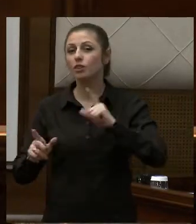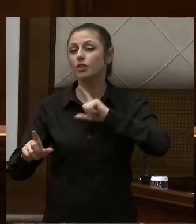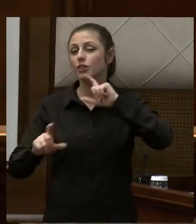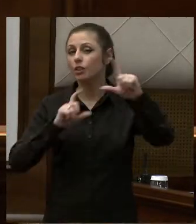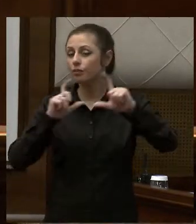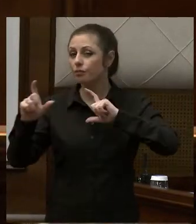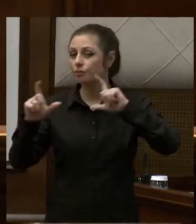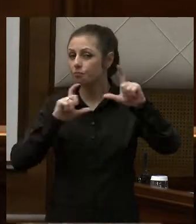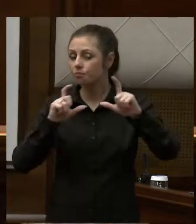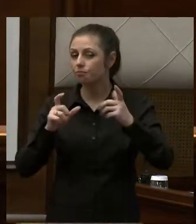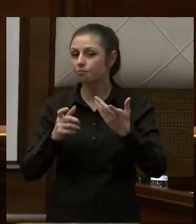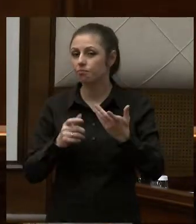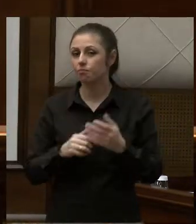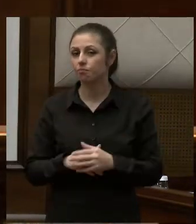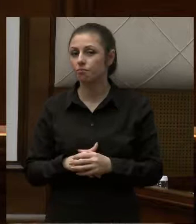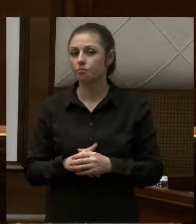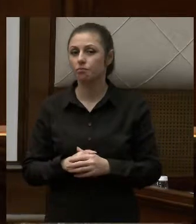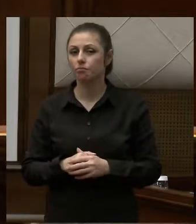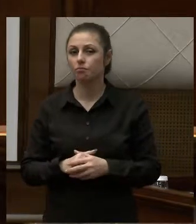ben